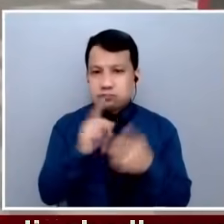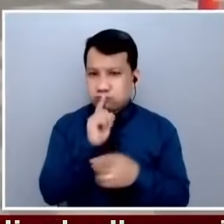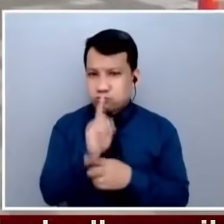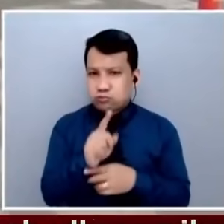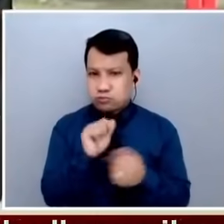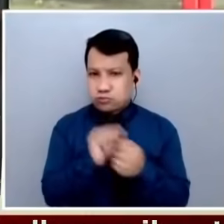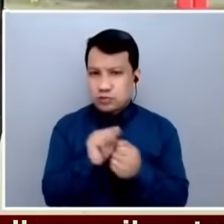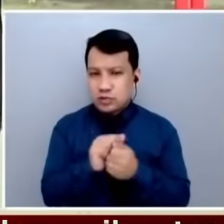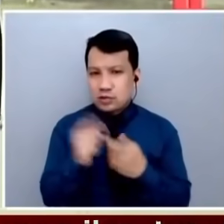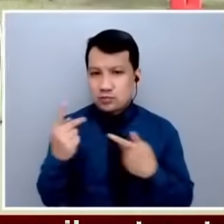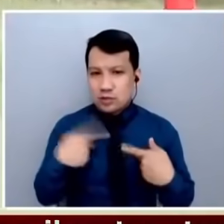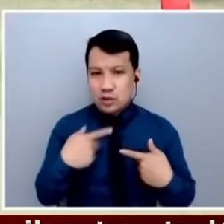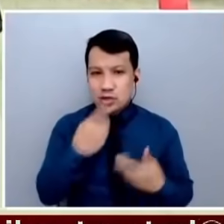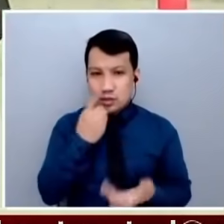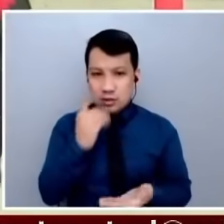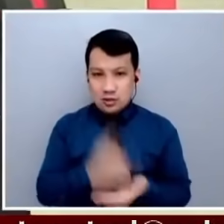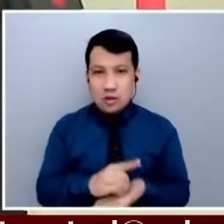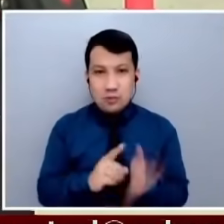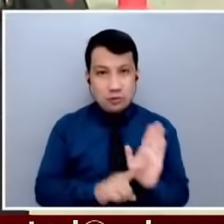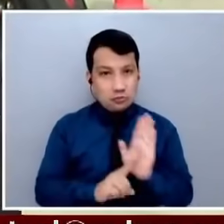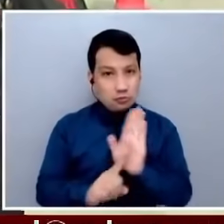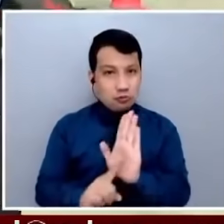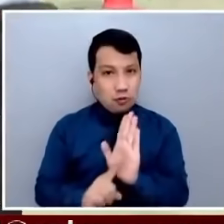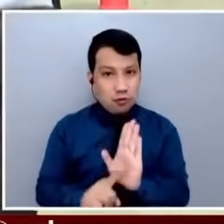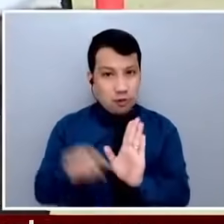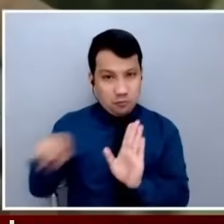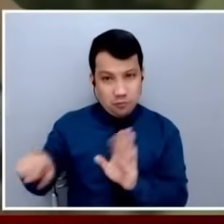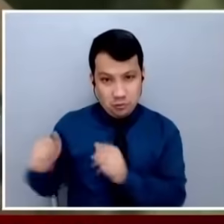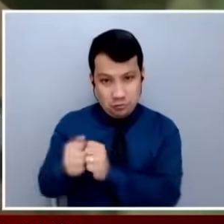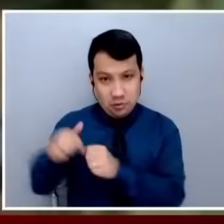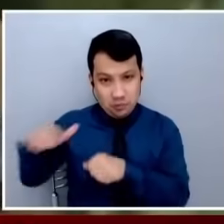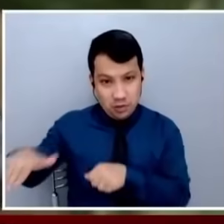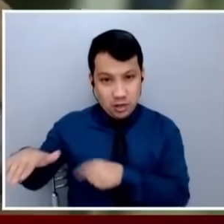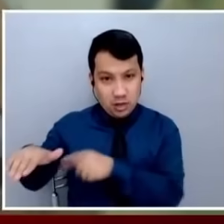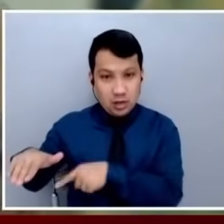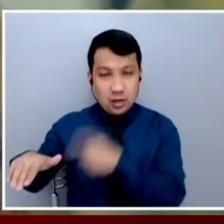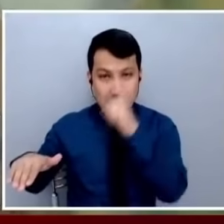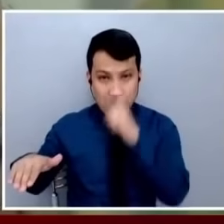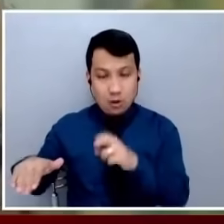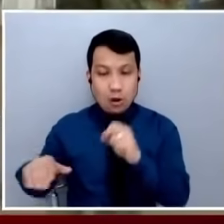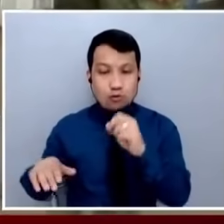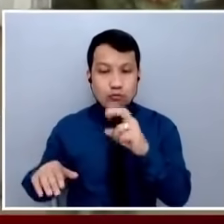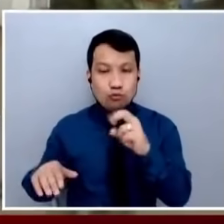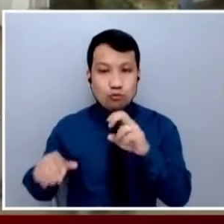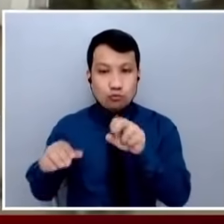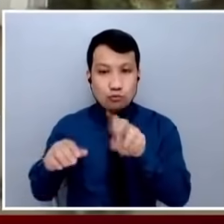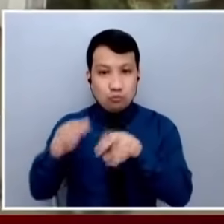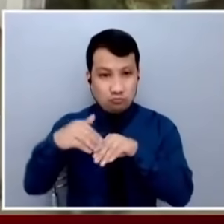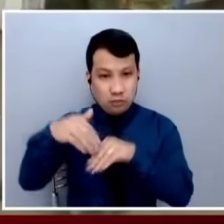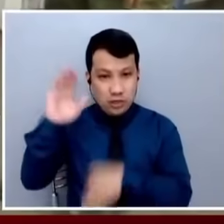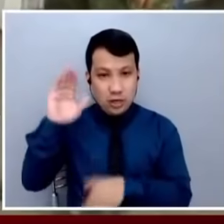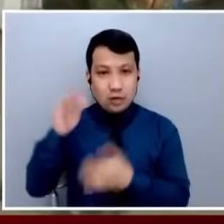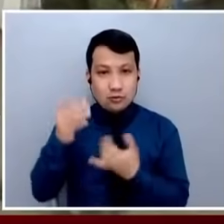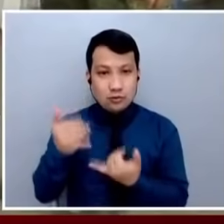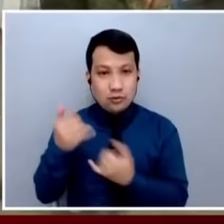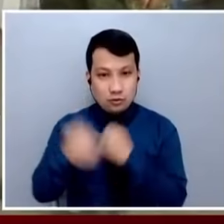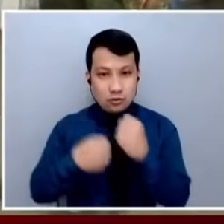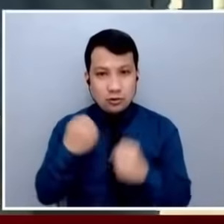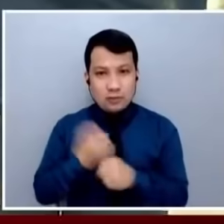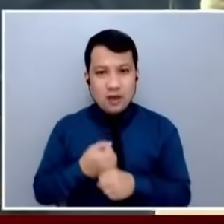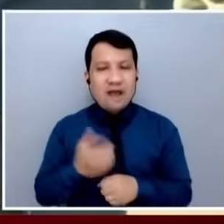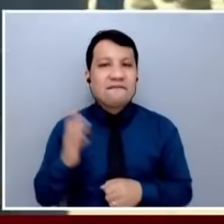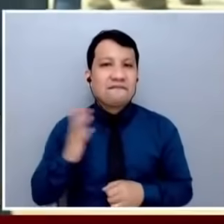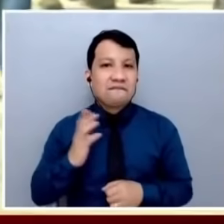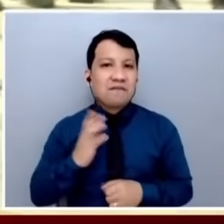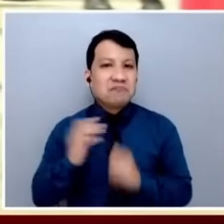kaya may dala ng dokumento bilang patunay na ang kasama nilang bata ay edad 12 pataas. Ngayong araw, mas